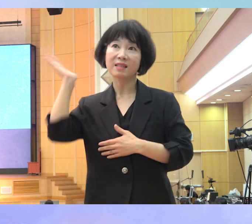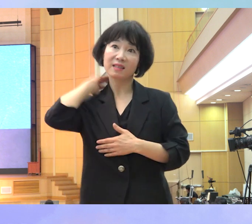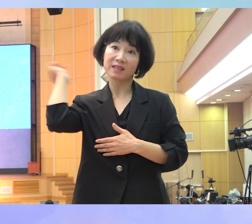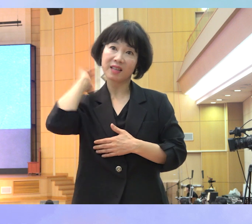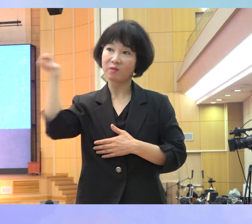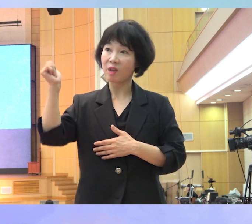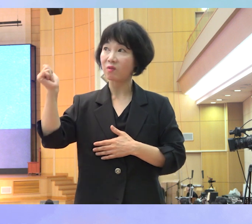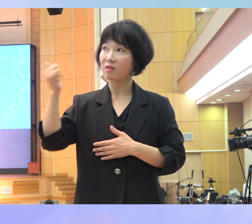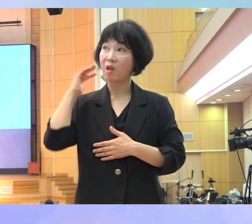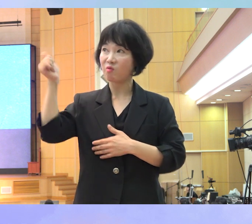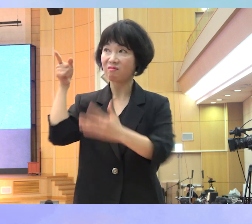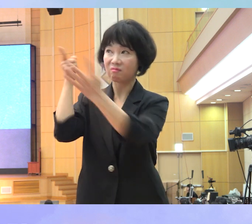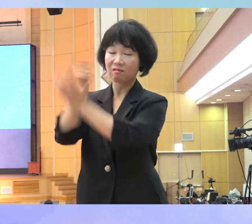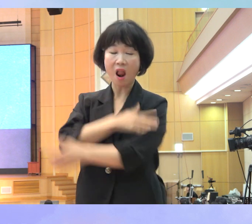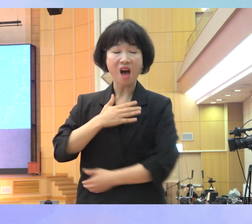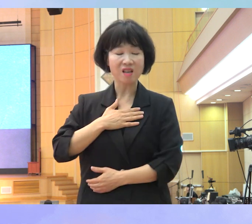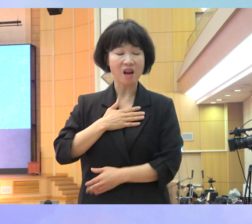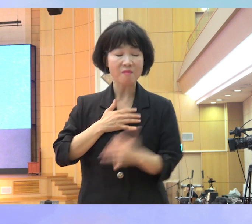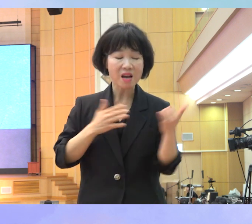아는 사람의